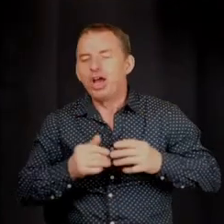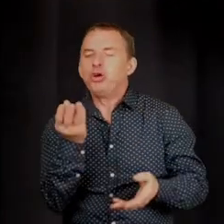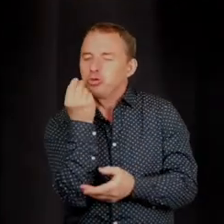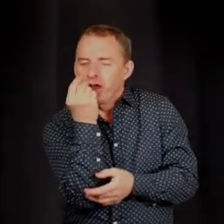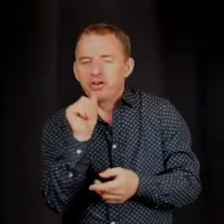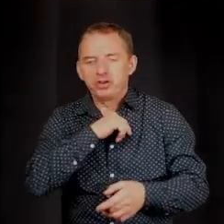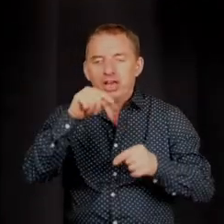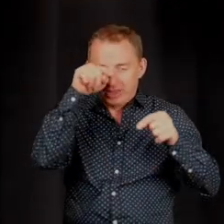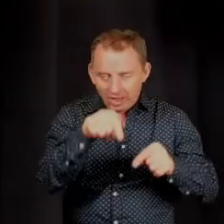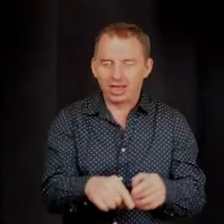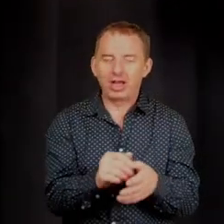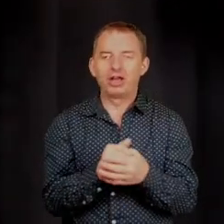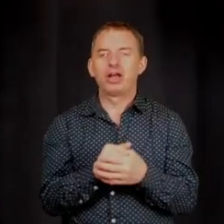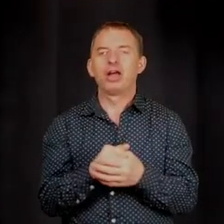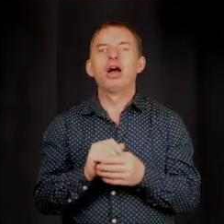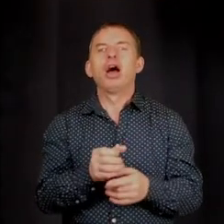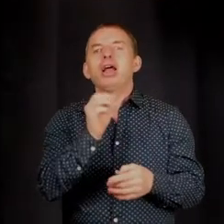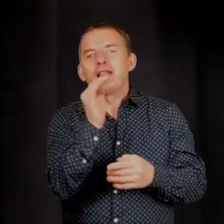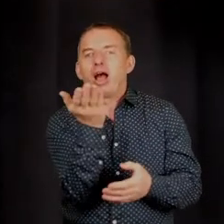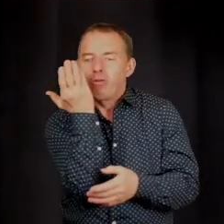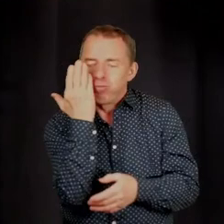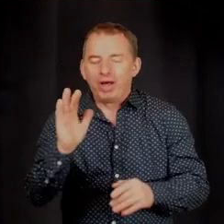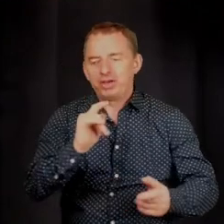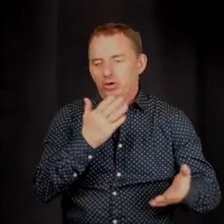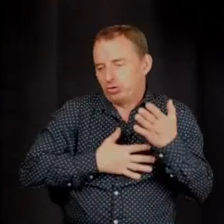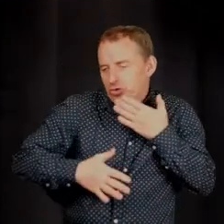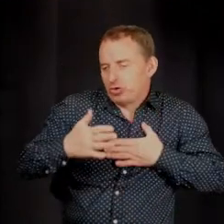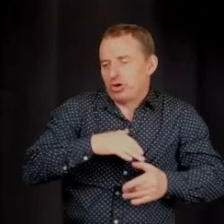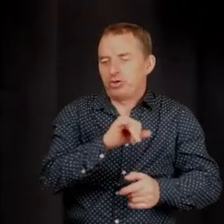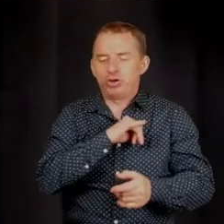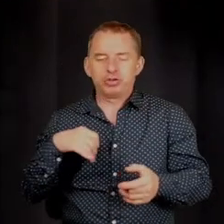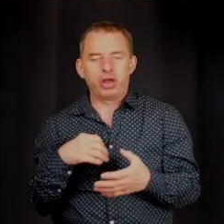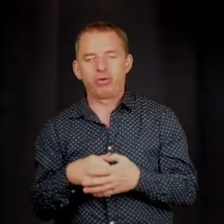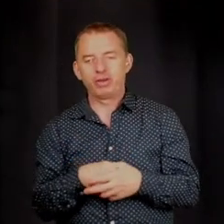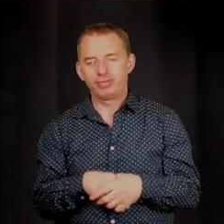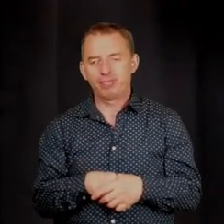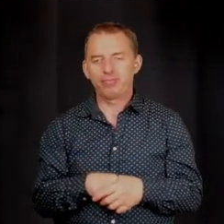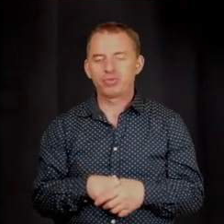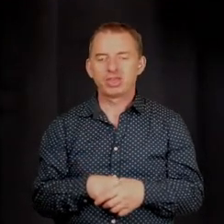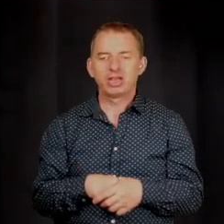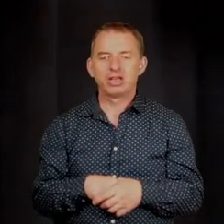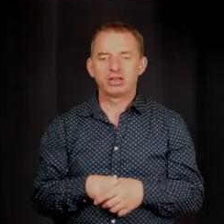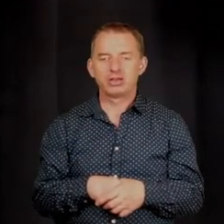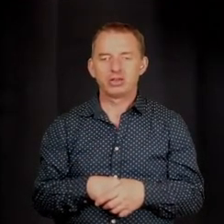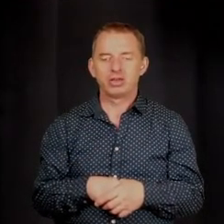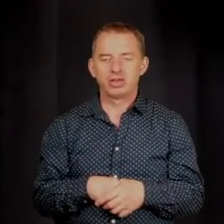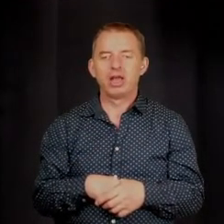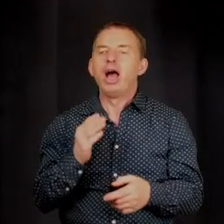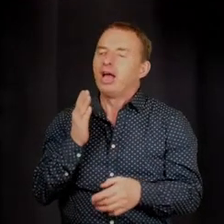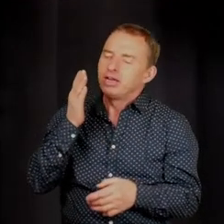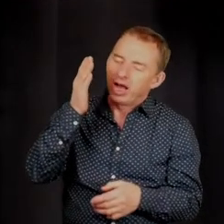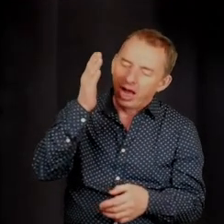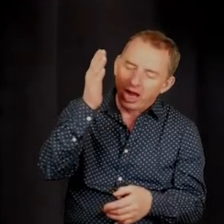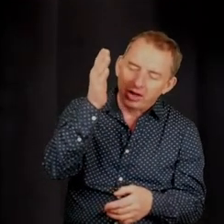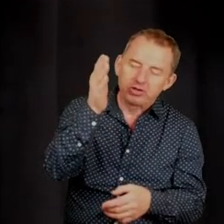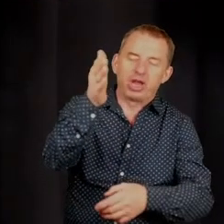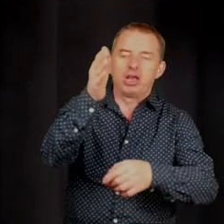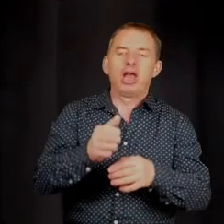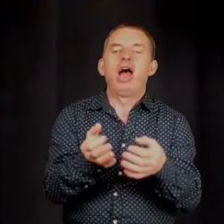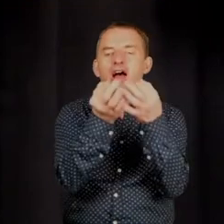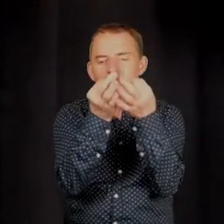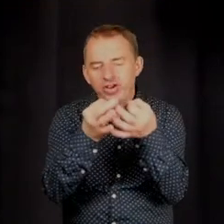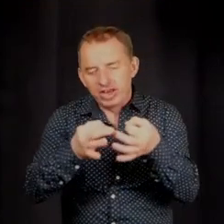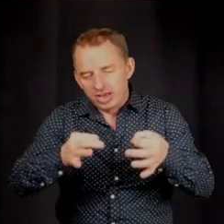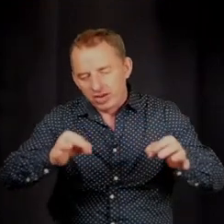się z tego bardzo. They were so joyous. Tak bardzo się z tego cieszyli. The hope of deliverance was theirs. Nadzieja